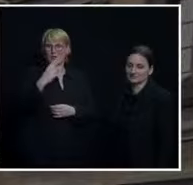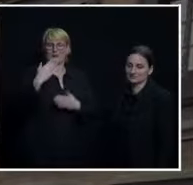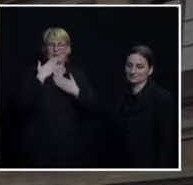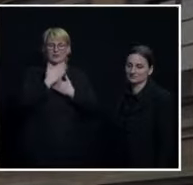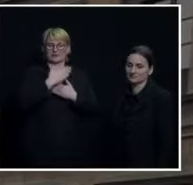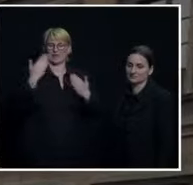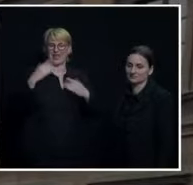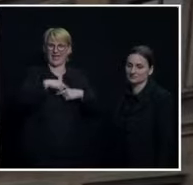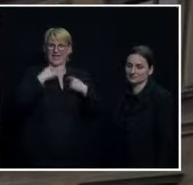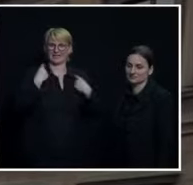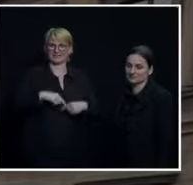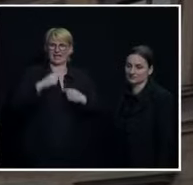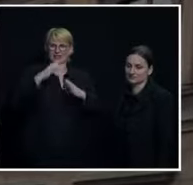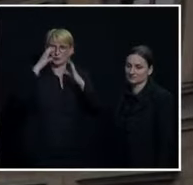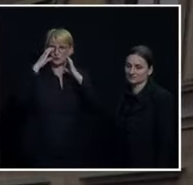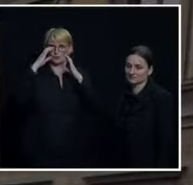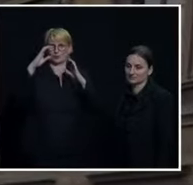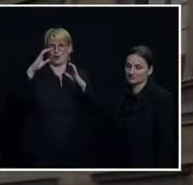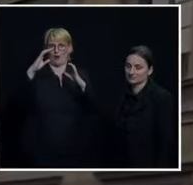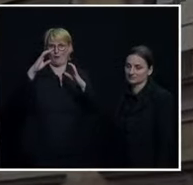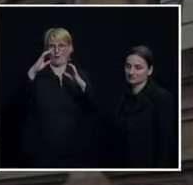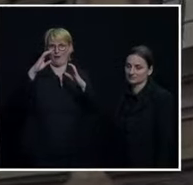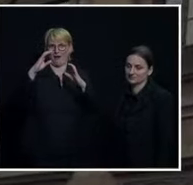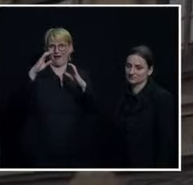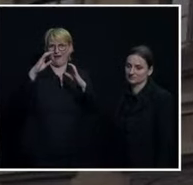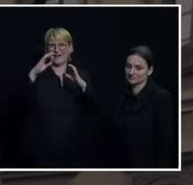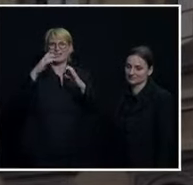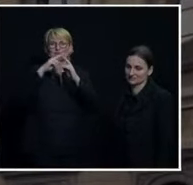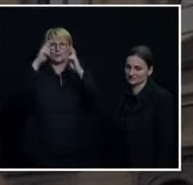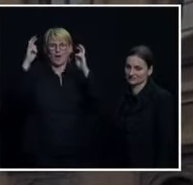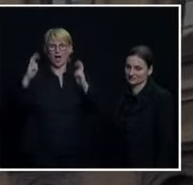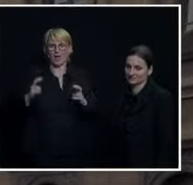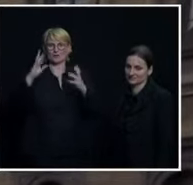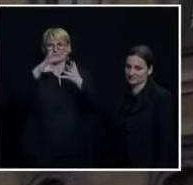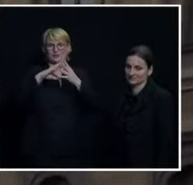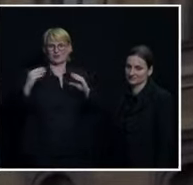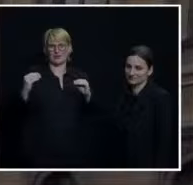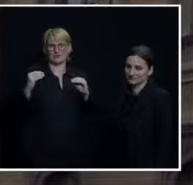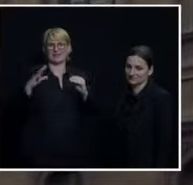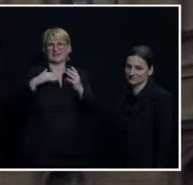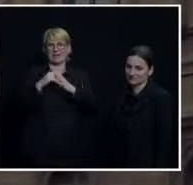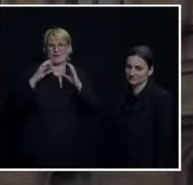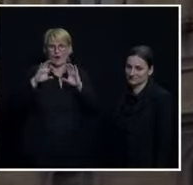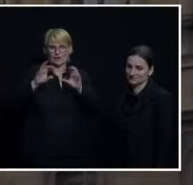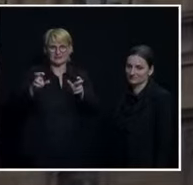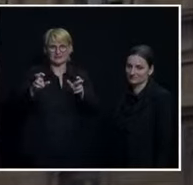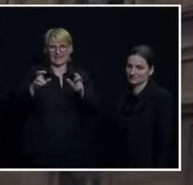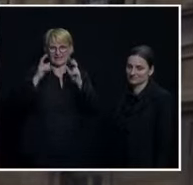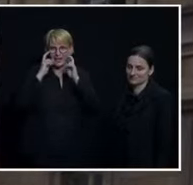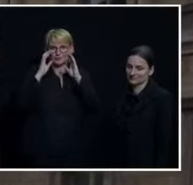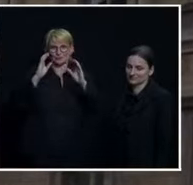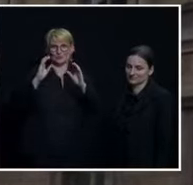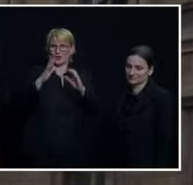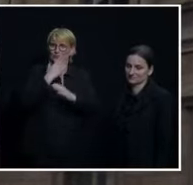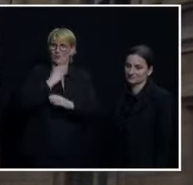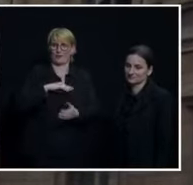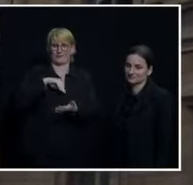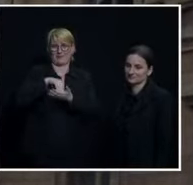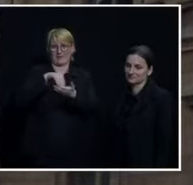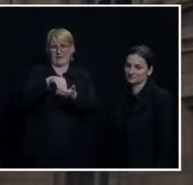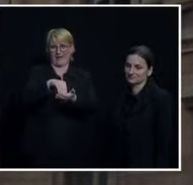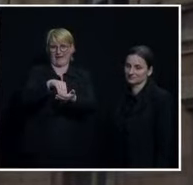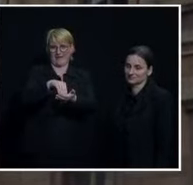mal ganz, ganz herzlich alle Zuschauerinnen und Zuschauer, die zu Hause streamen, die vom Fernseher zuschauen. Schön, dass Sie mit dabei